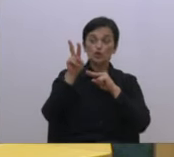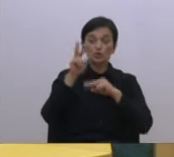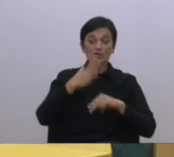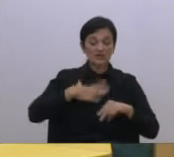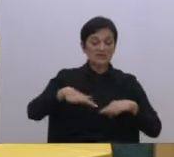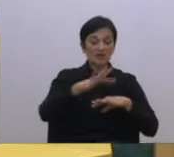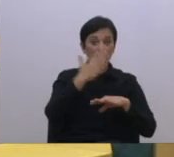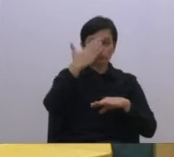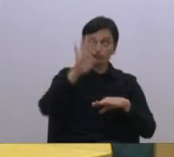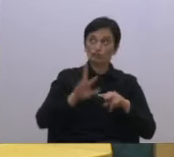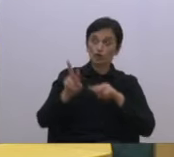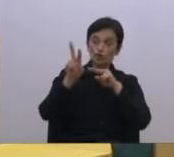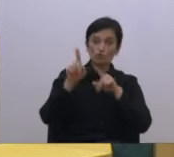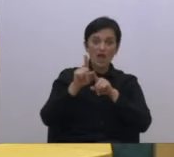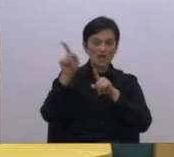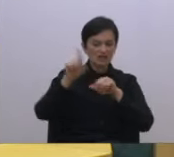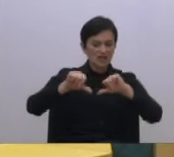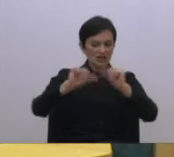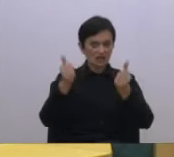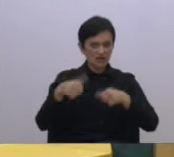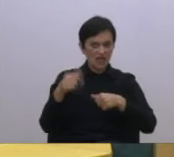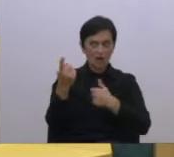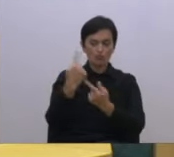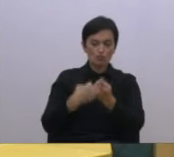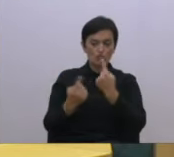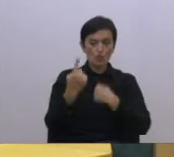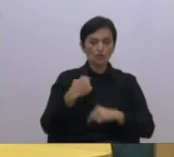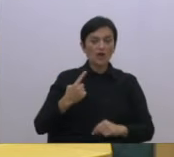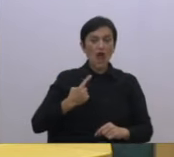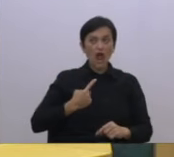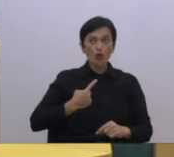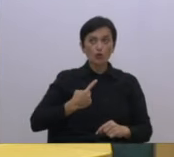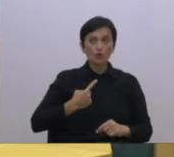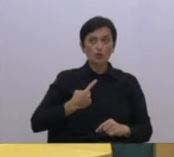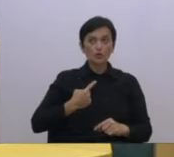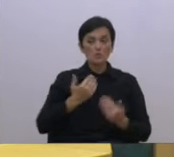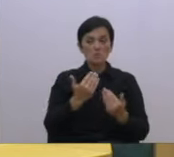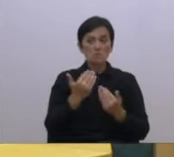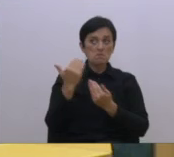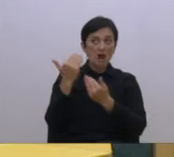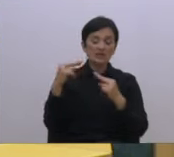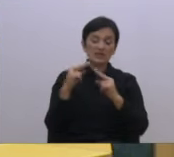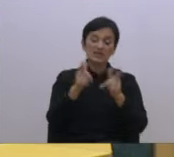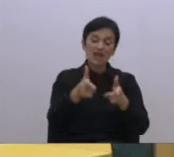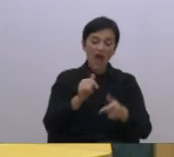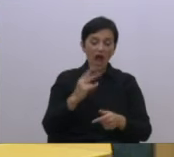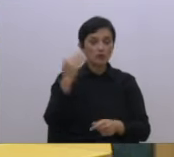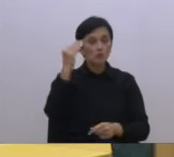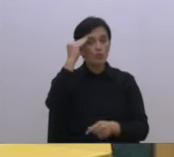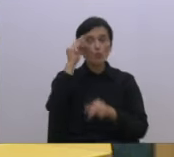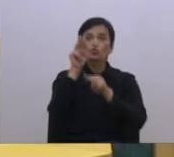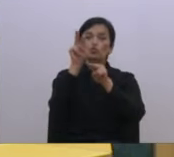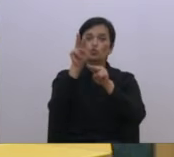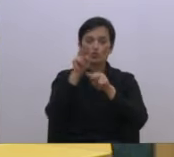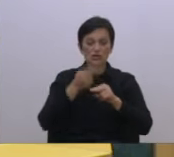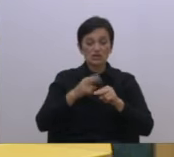ფარგლებს მიღმა, საიდანაც ესეთი ტენდენციები მოდის და ელოდებიან და მათ დასტურს ან მათ პოზიციას უყურებენ და იმის